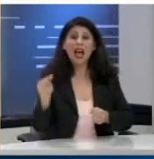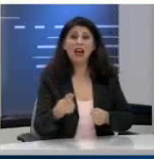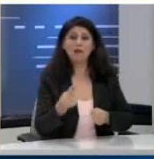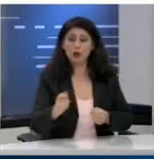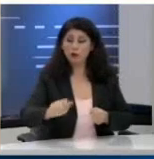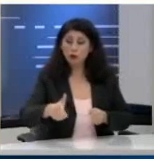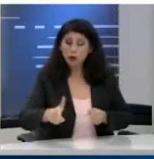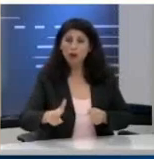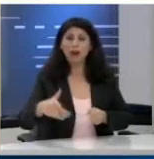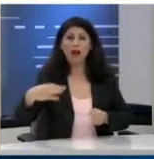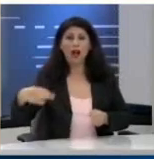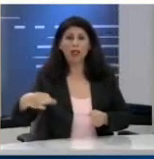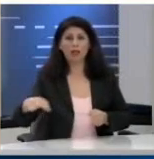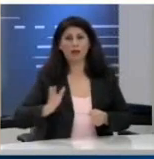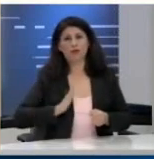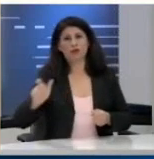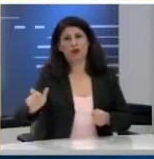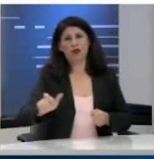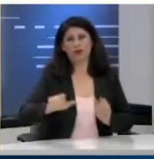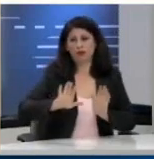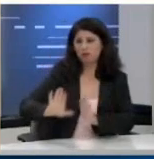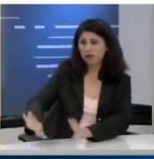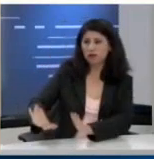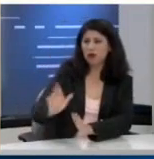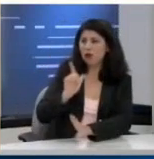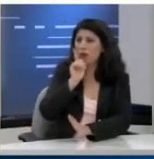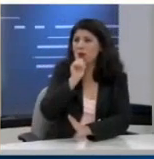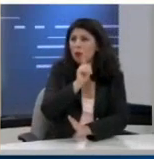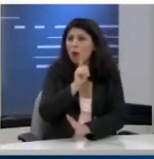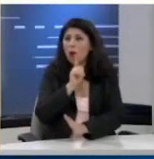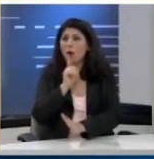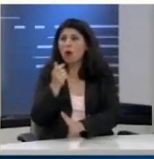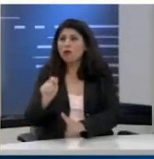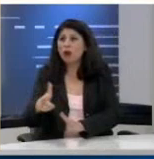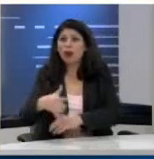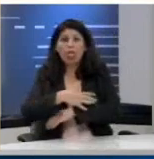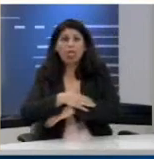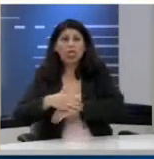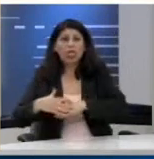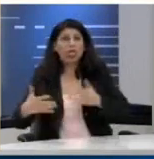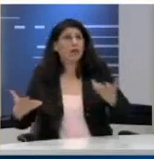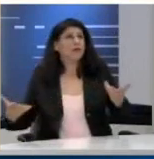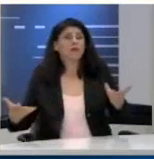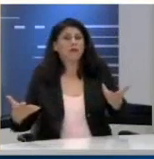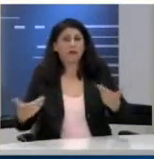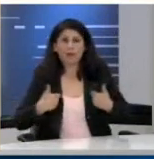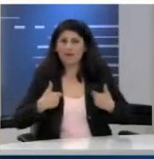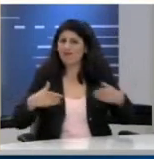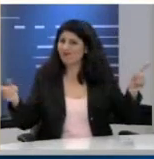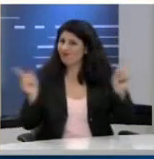φτωχούς και στους αδύναμους συμπολίτες μας. Τους αφήσατε μόνους, στη μοίρα τους. Δεν ήμασταν εμείς, αλλά